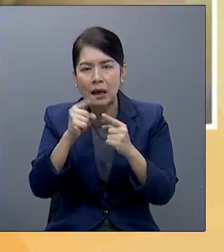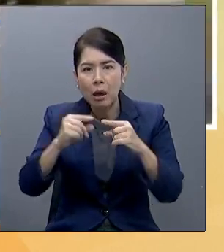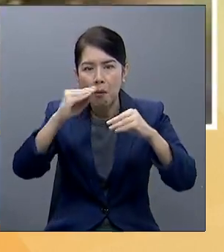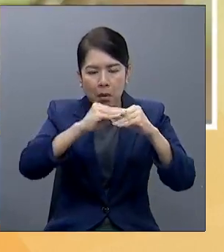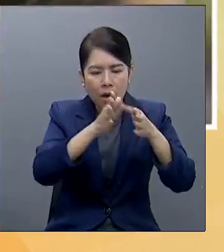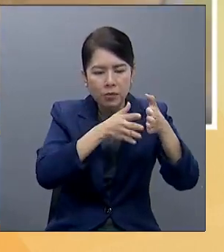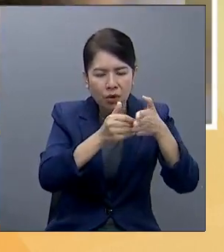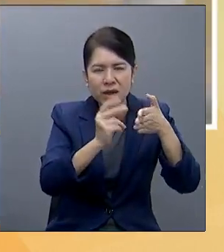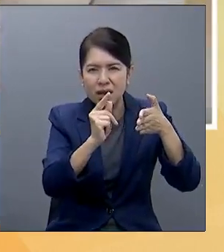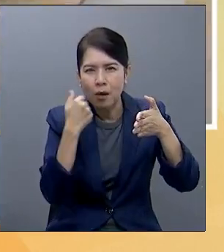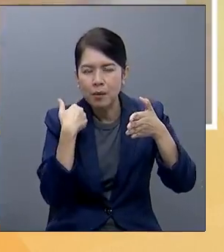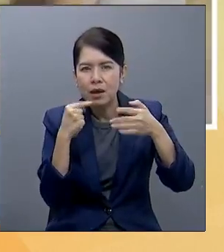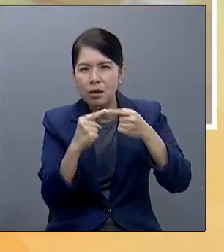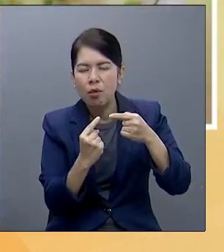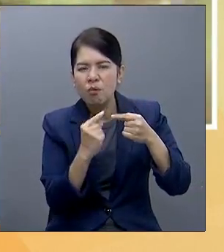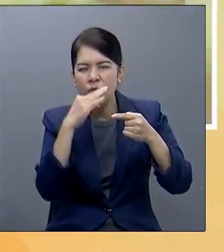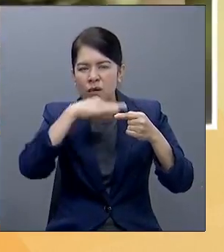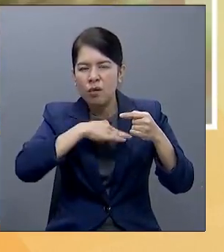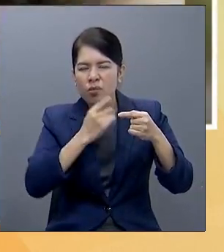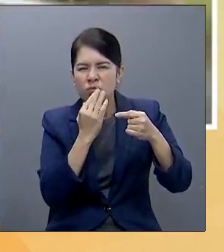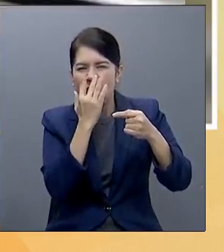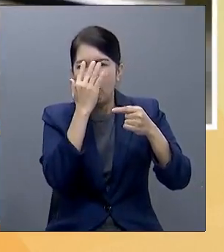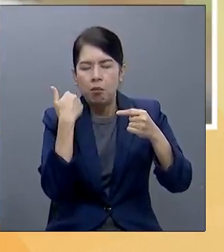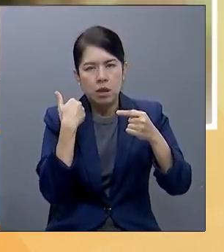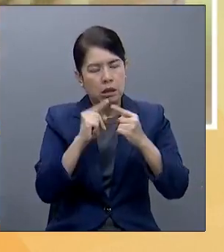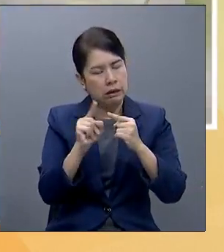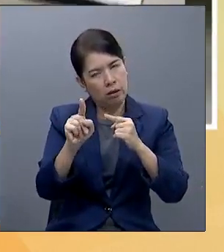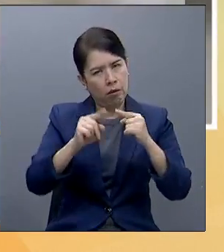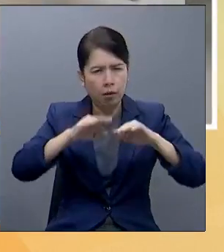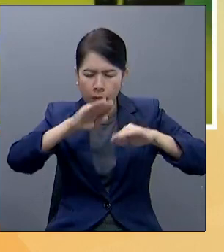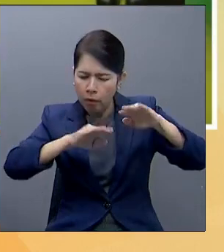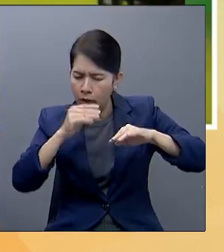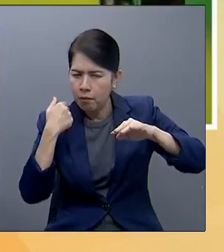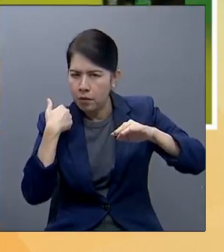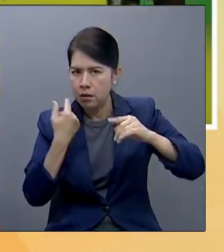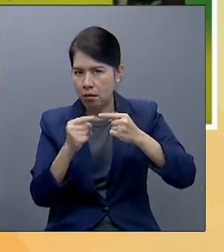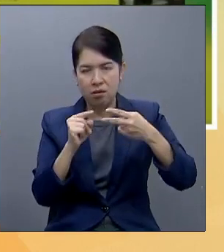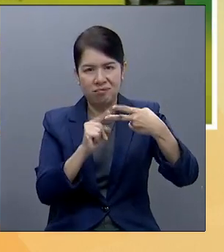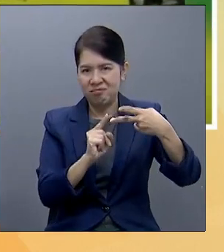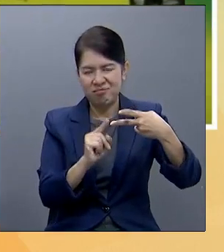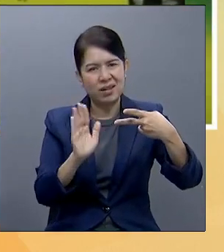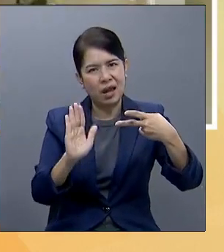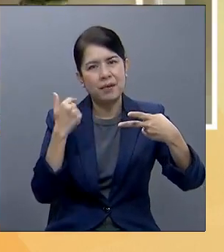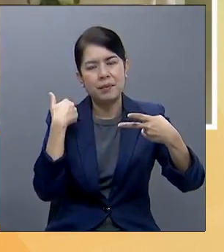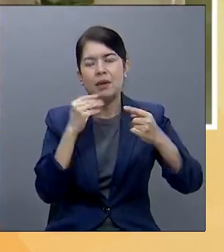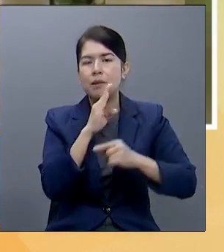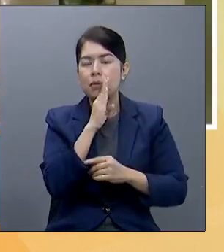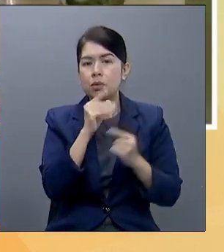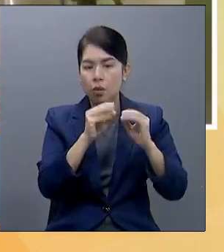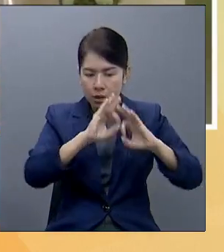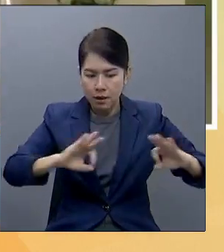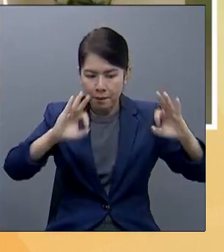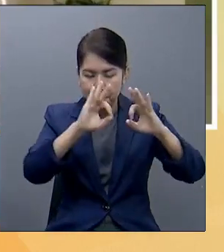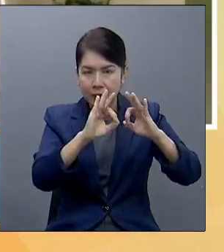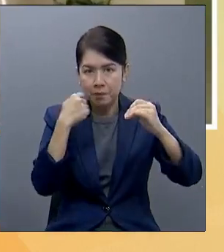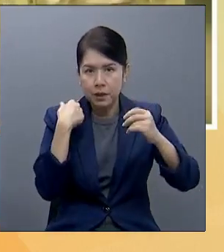มกลิ่นให้ใกล้เคียงกับตัววาซาบินะครับแล้วก็อาจจะมีการปรับปรุงเรื่องของรสชาติให้มีความเผ็ดฉุนแต่ว่าสารสำคัญตัวไอโซไทโอไซยาเนตเนี่ยนะครับ